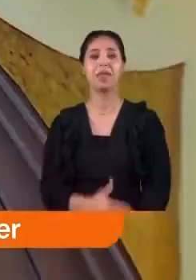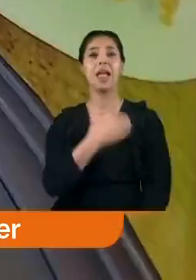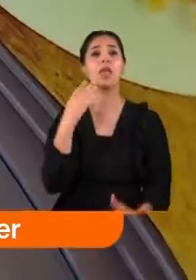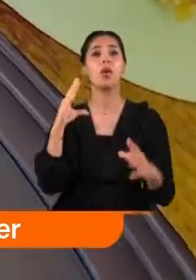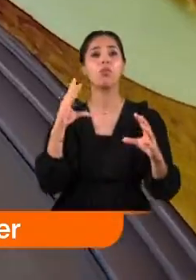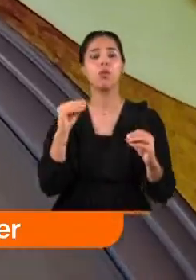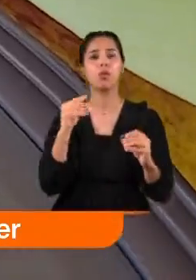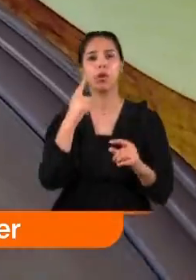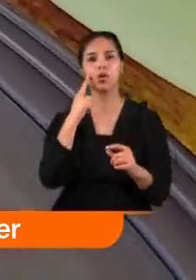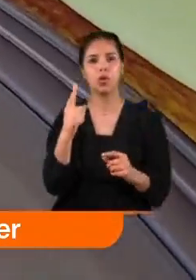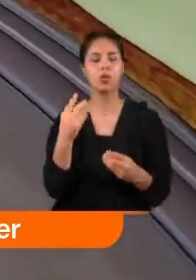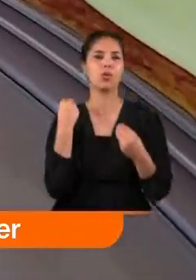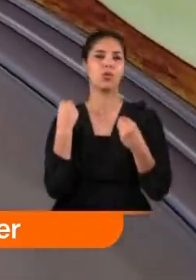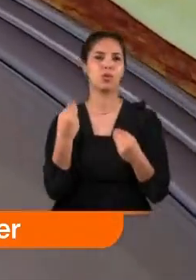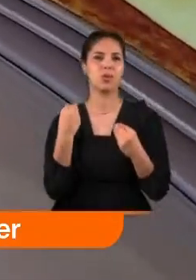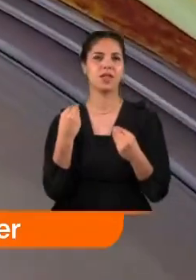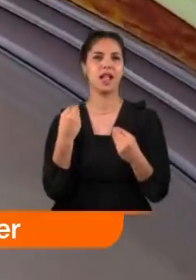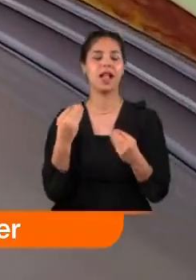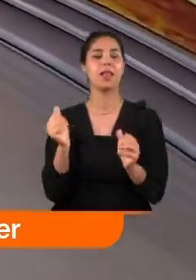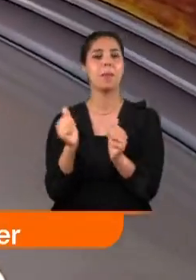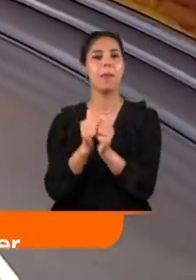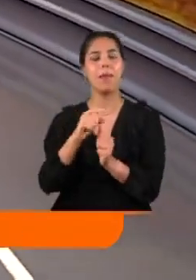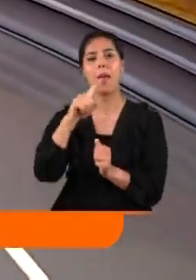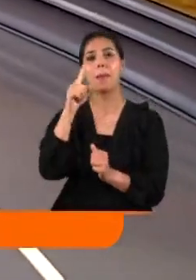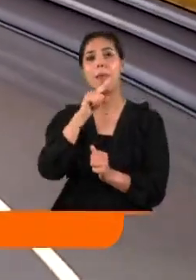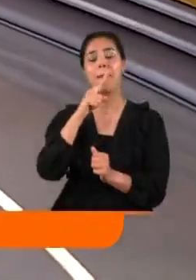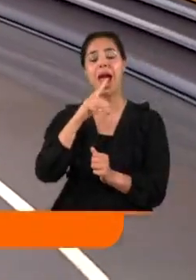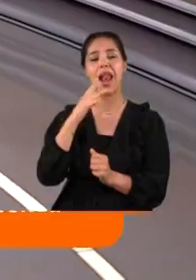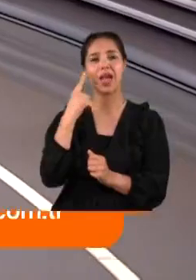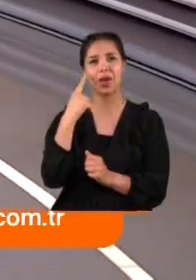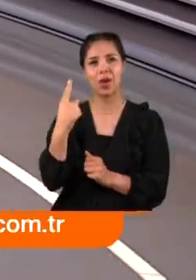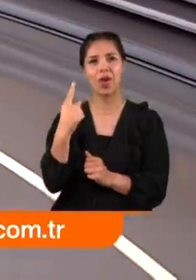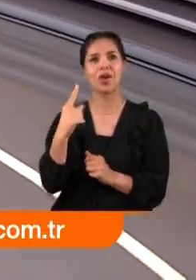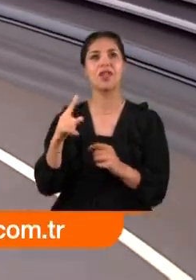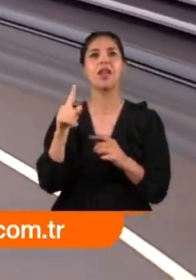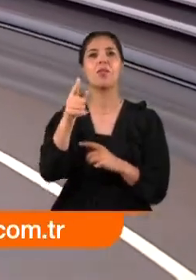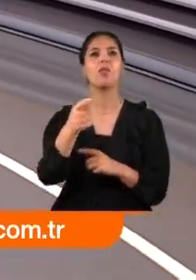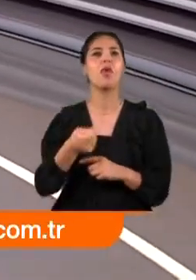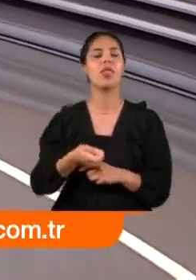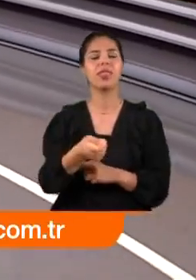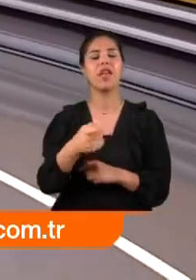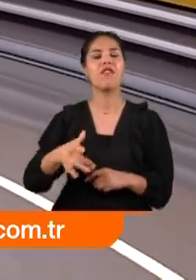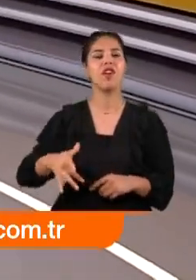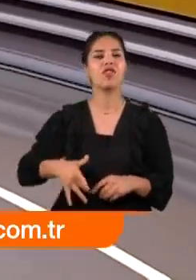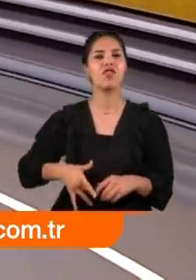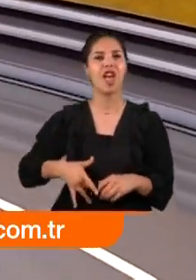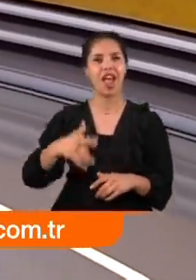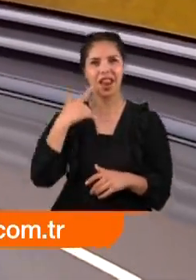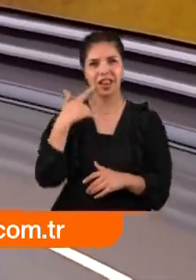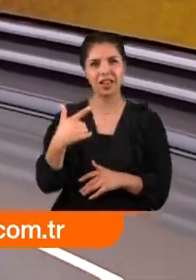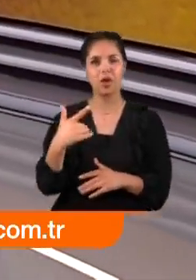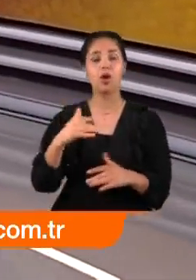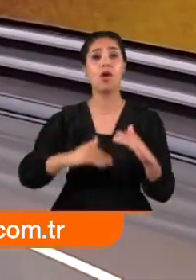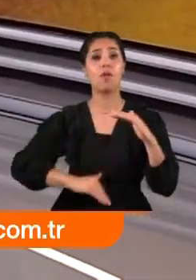Etin yumuşacık en güzel hali. Yanında kızaran biberiyle bir başkadır Edirne tava ciğeri. Ünü sınırları aşan ciğere tavan